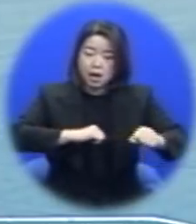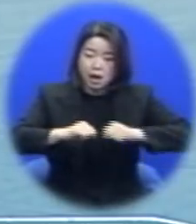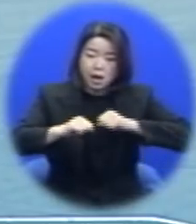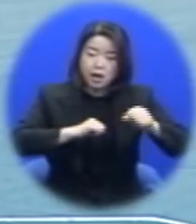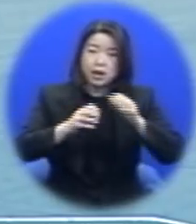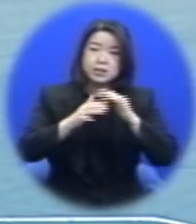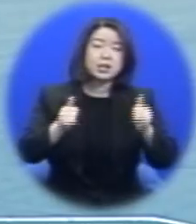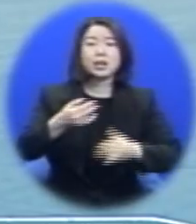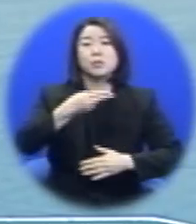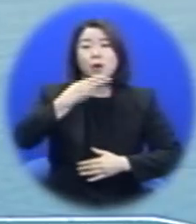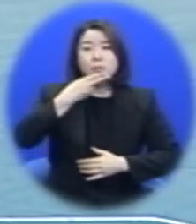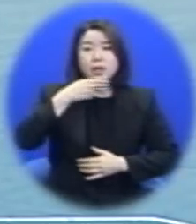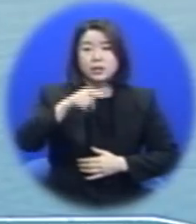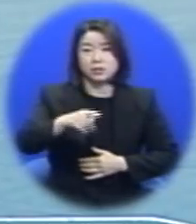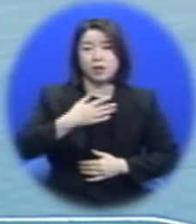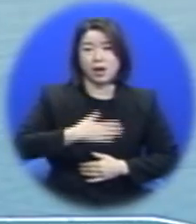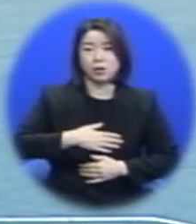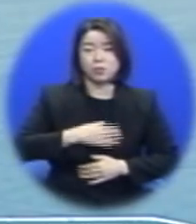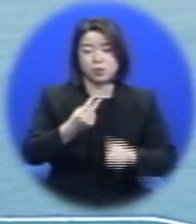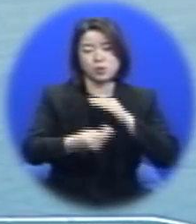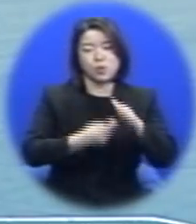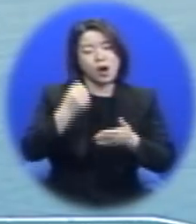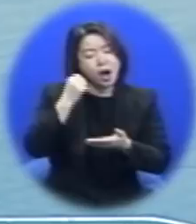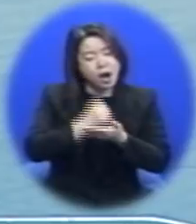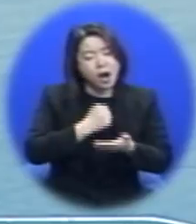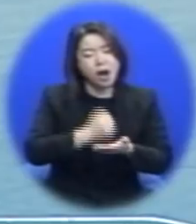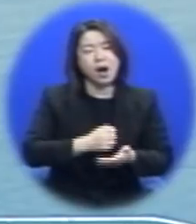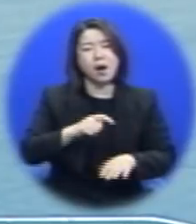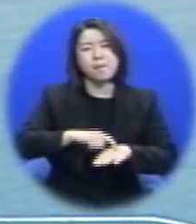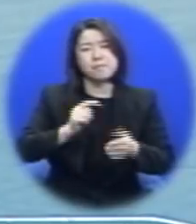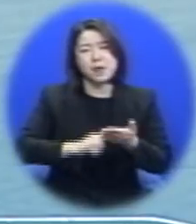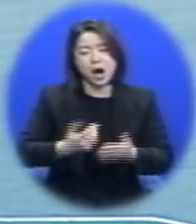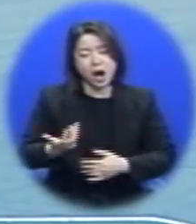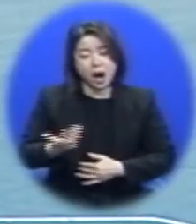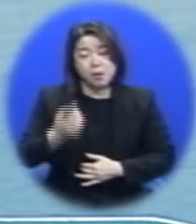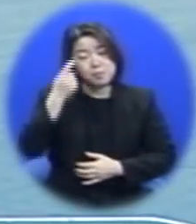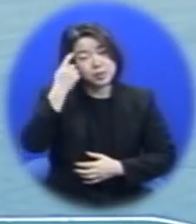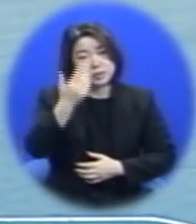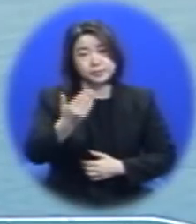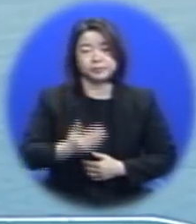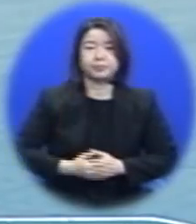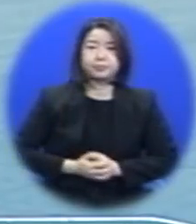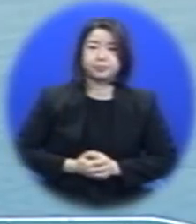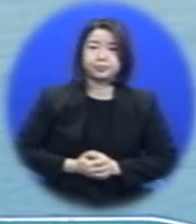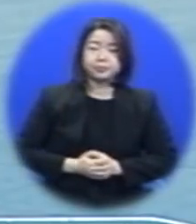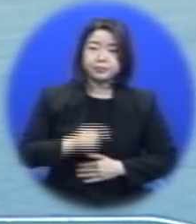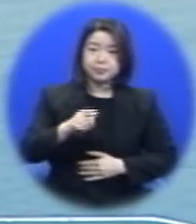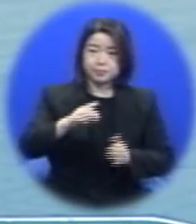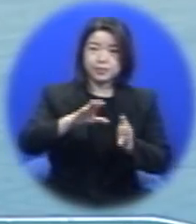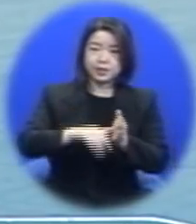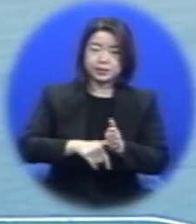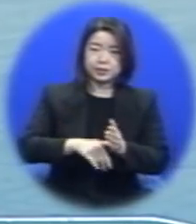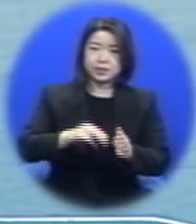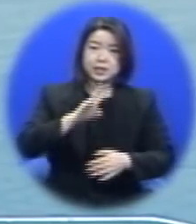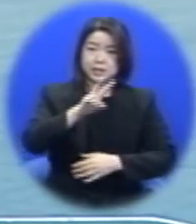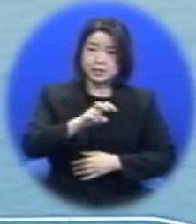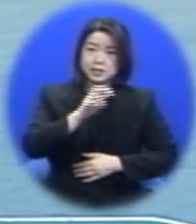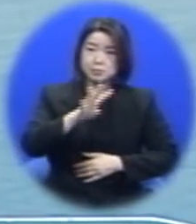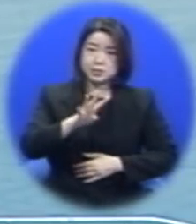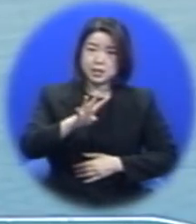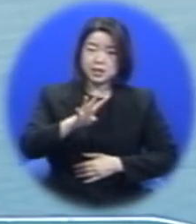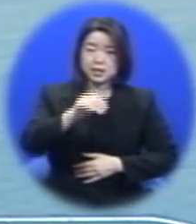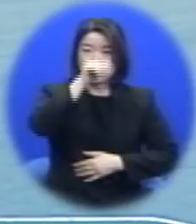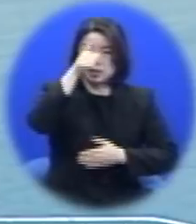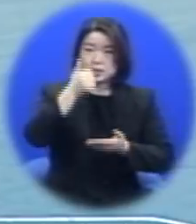것을 알고 얼마나 그가 마음이 안타깝고 괴로웠겠습니까? 그때 24장로 중에 한